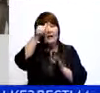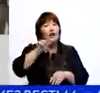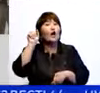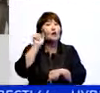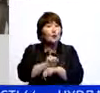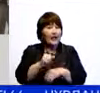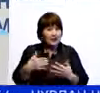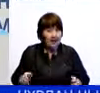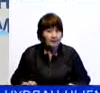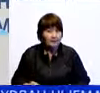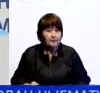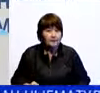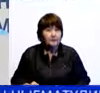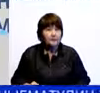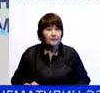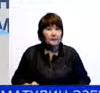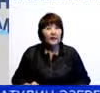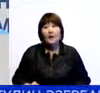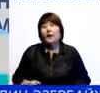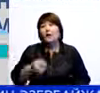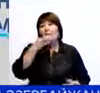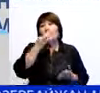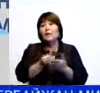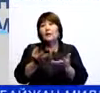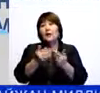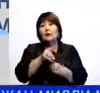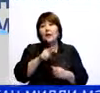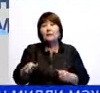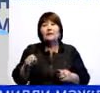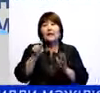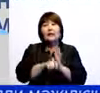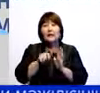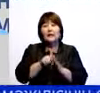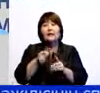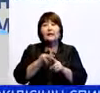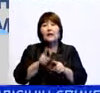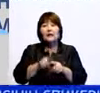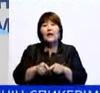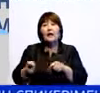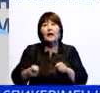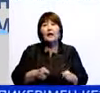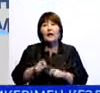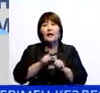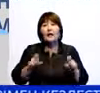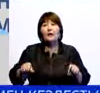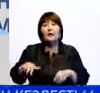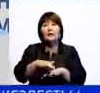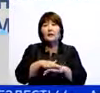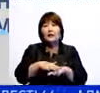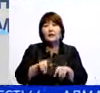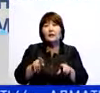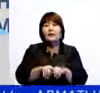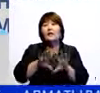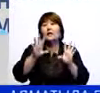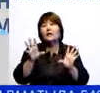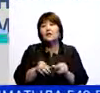тоқтатылды. Но есепті мерзімде жүргізілген тексерілген нәтижесімен сәулет құрылыс бақылау басқару заңнама талаптарын бұзған тұлғаларға қатысты